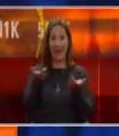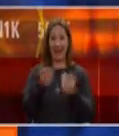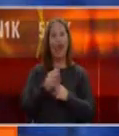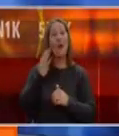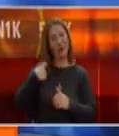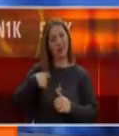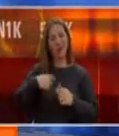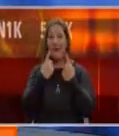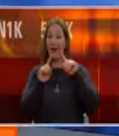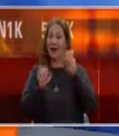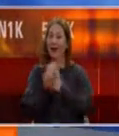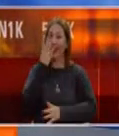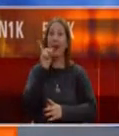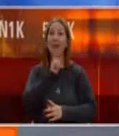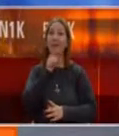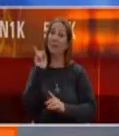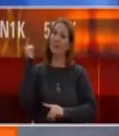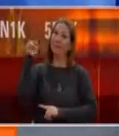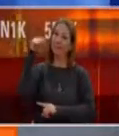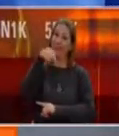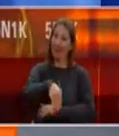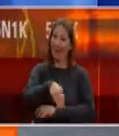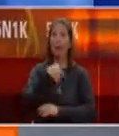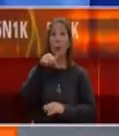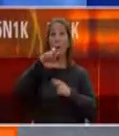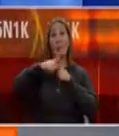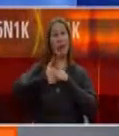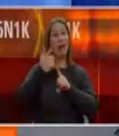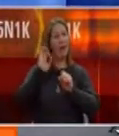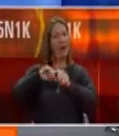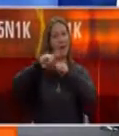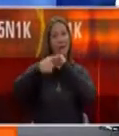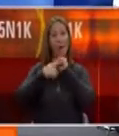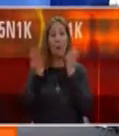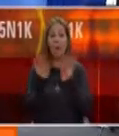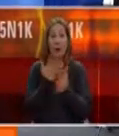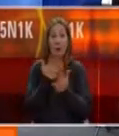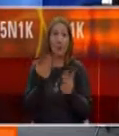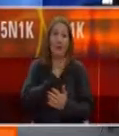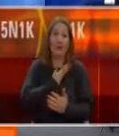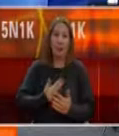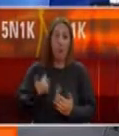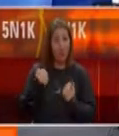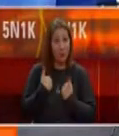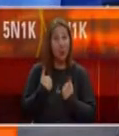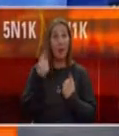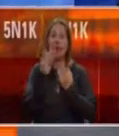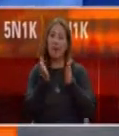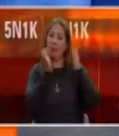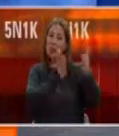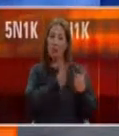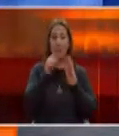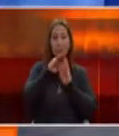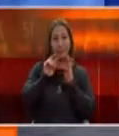özellikle Fark Yaratanlar için İngiltere'den kalktım geldim. Çünkü evet. Bu projeyi her hafta o kadar çok seviyorum ki bir yandan